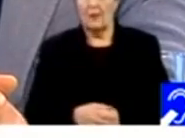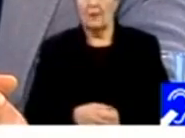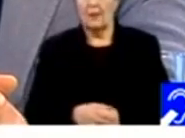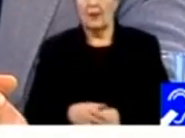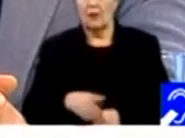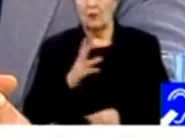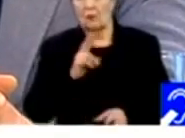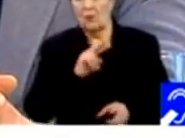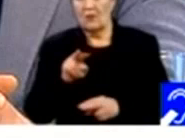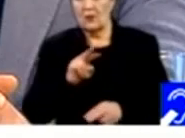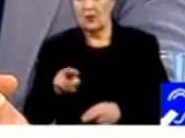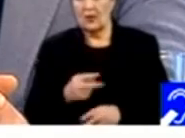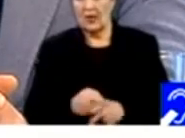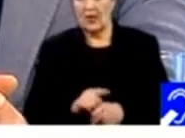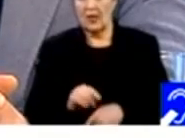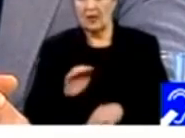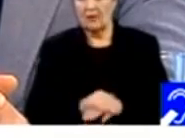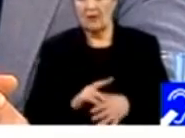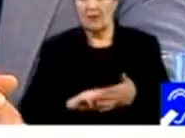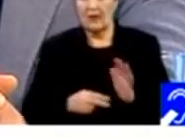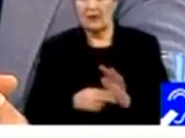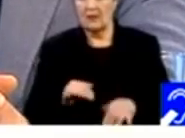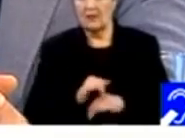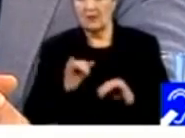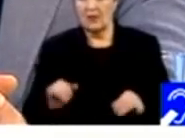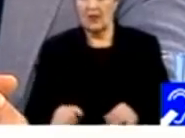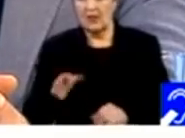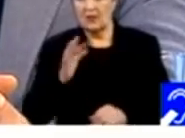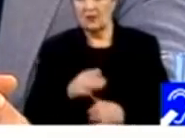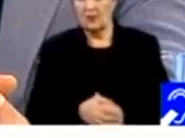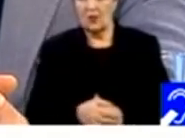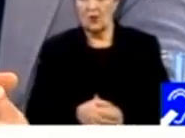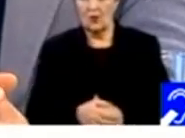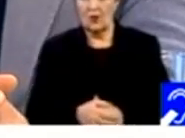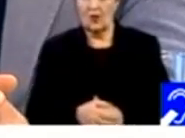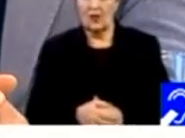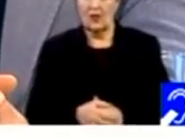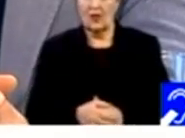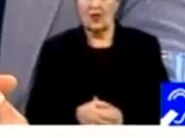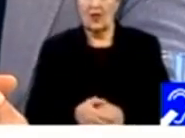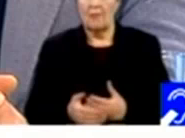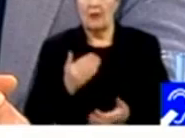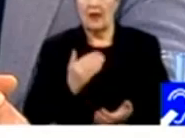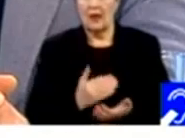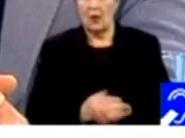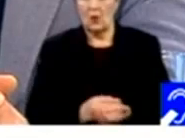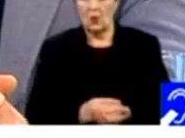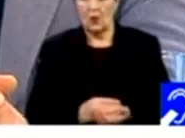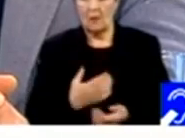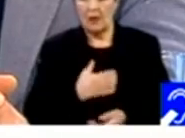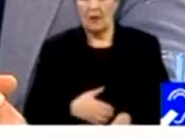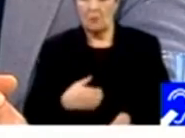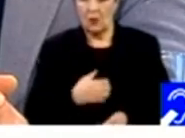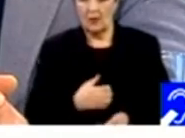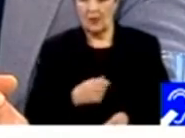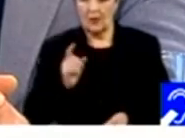fie un vizionar, unul care de fapt planifică dezvoltarea Chișinăului. Dacă vreți, până la urmă, el este mai important